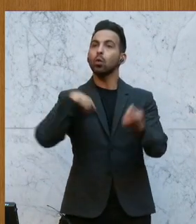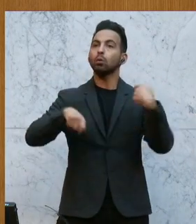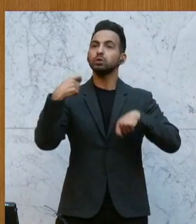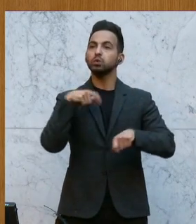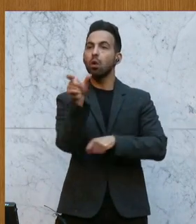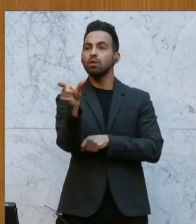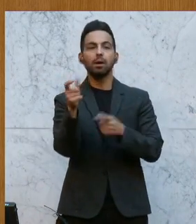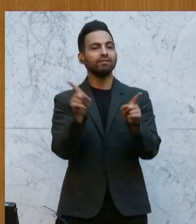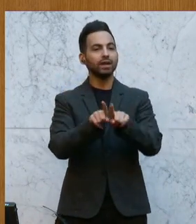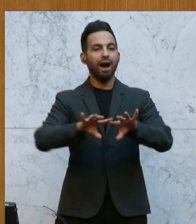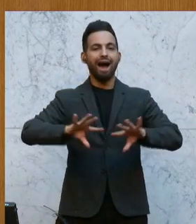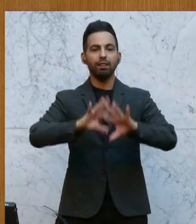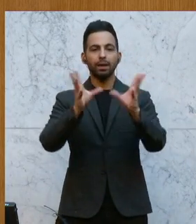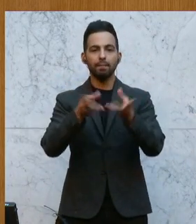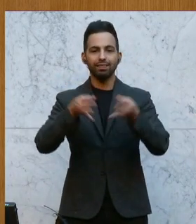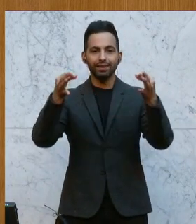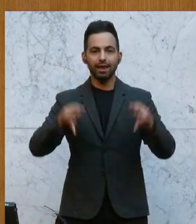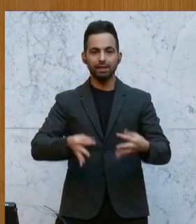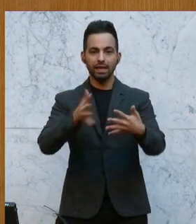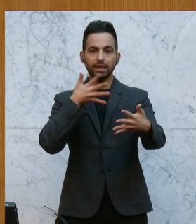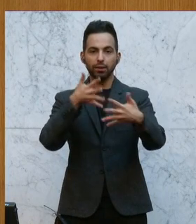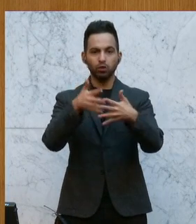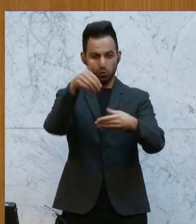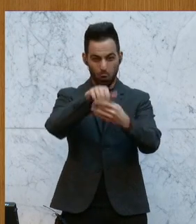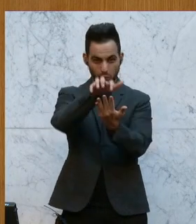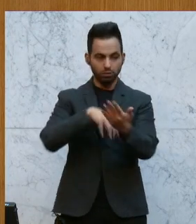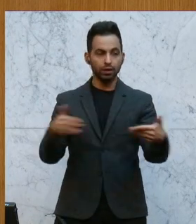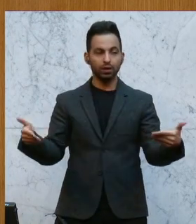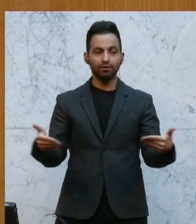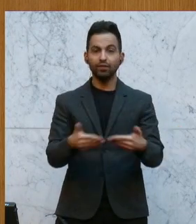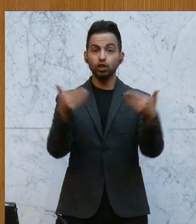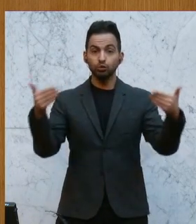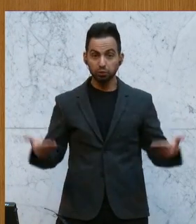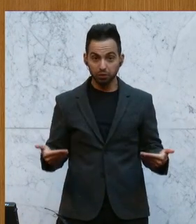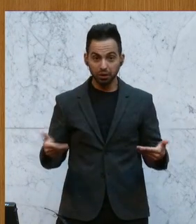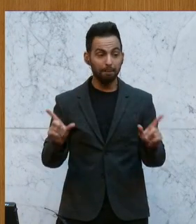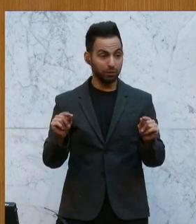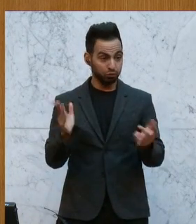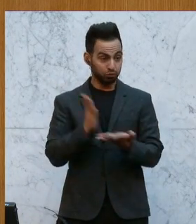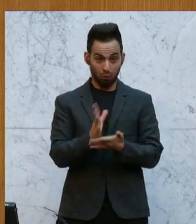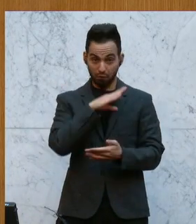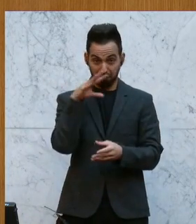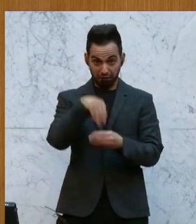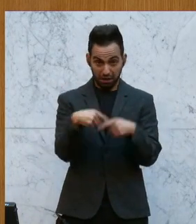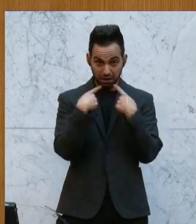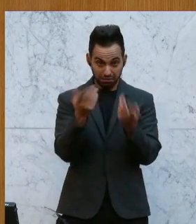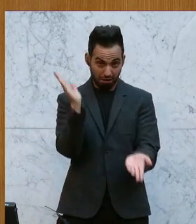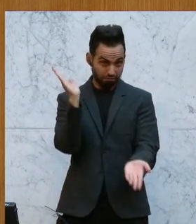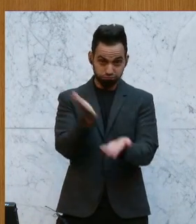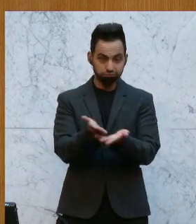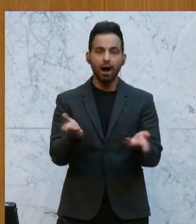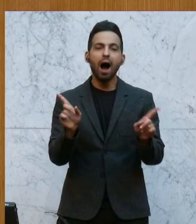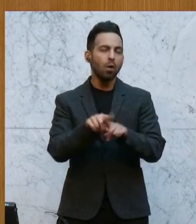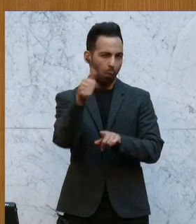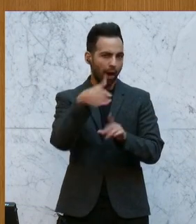der allgemein geltenden Interpretation widerspricht. Damit ist eigentlich schon vieles gesagt und insofern